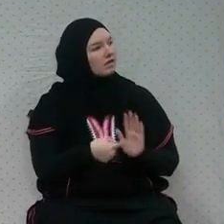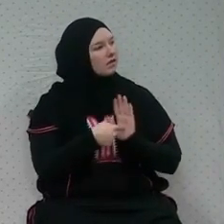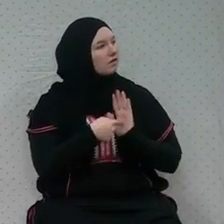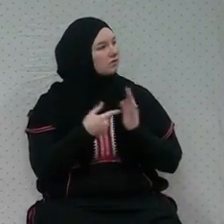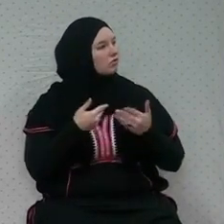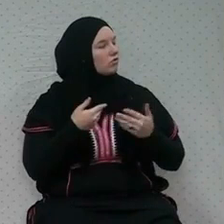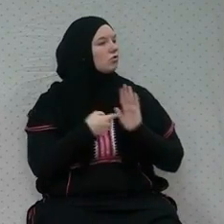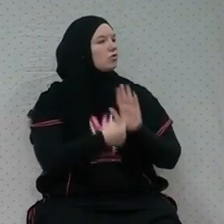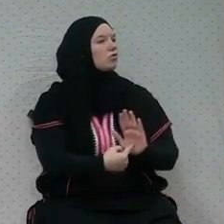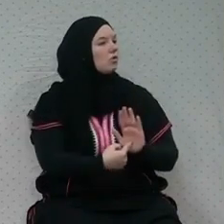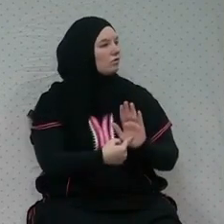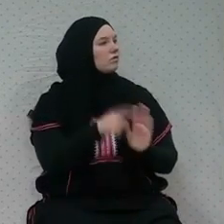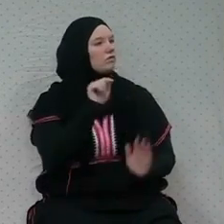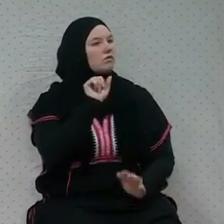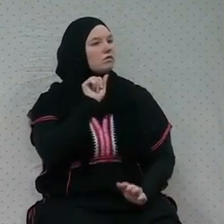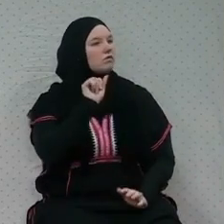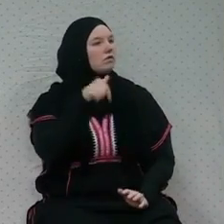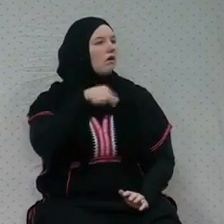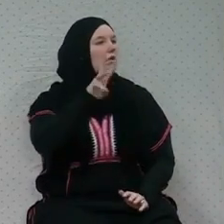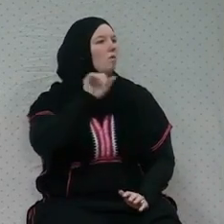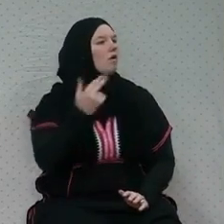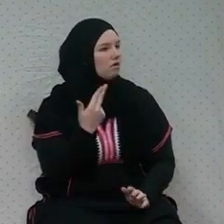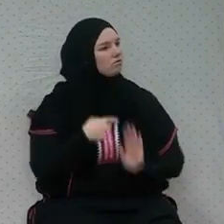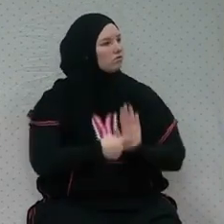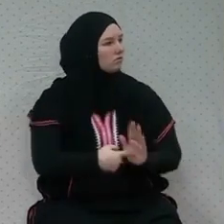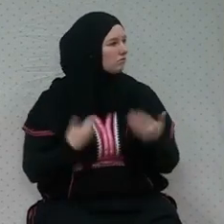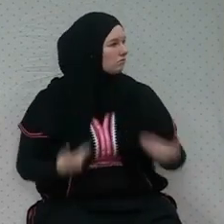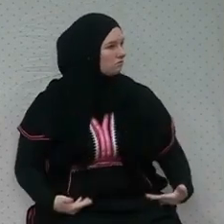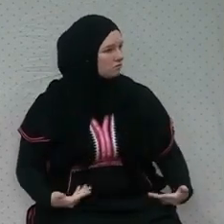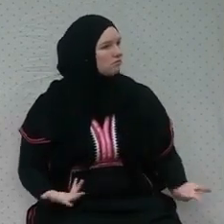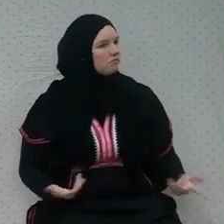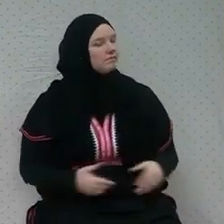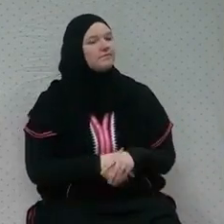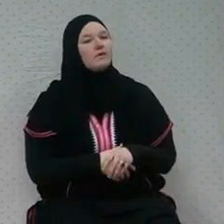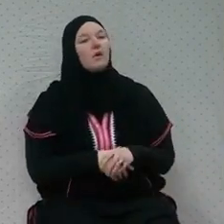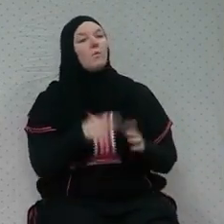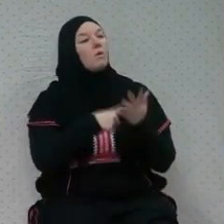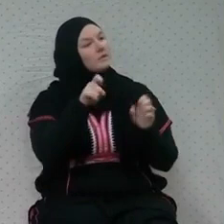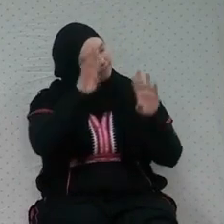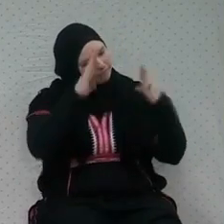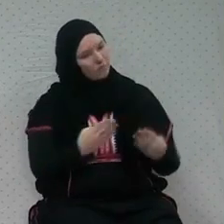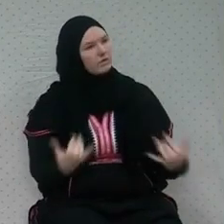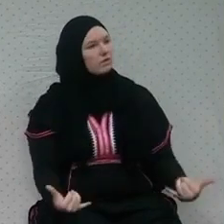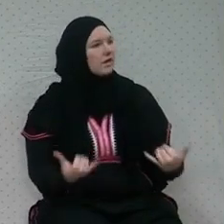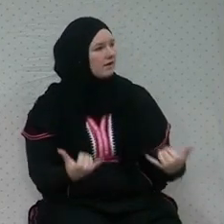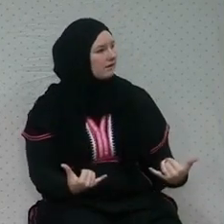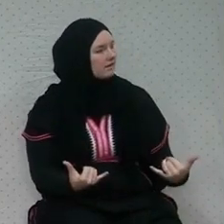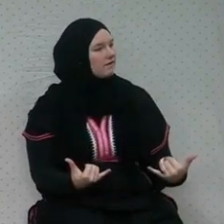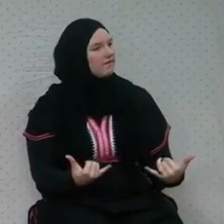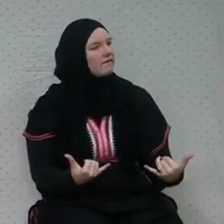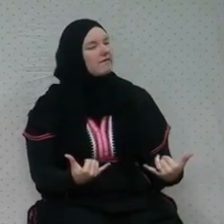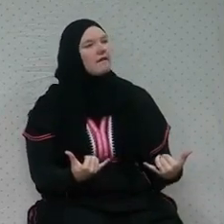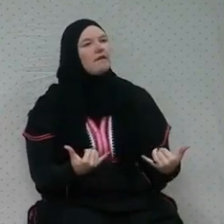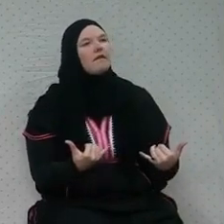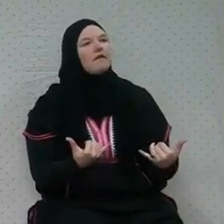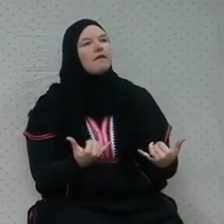him. فَإِنَّهَا مِنْ تَقْوَى الْقُلُوبِ. So what we need to focus on today is the fact that